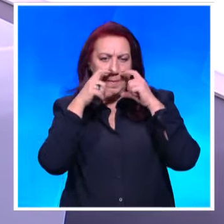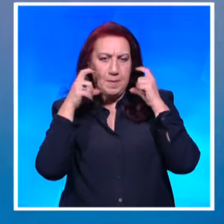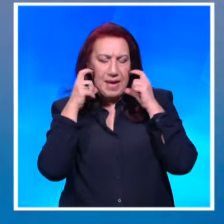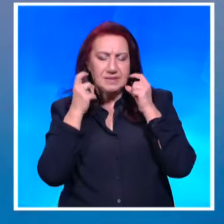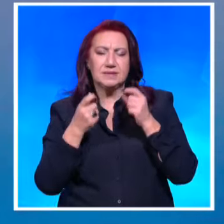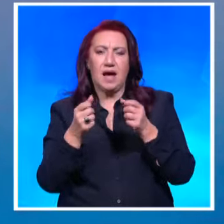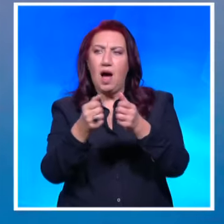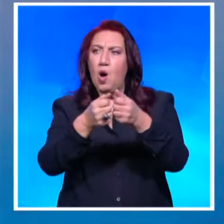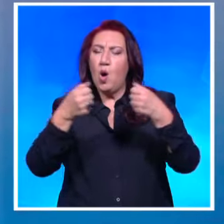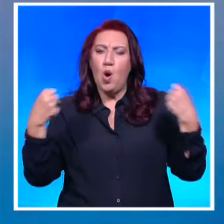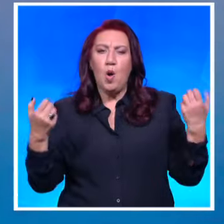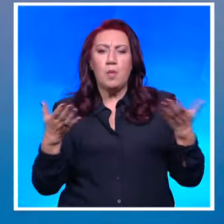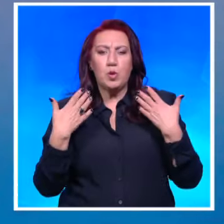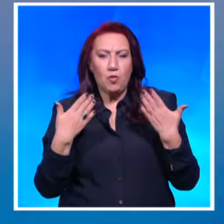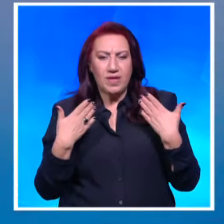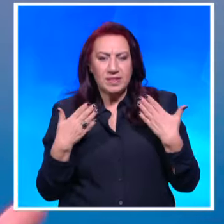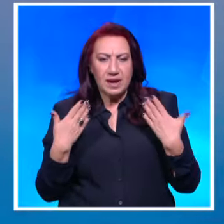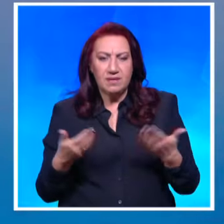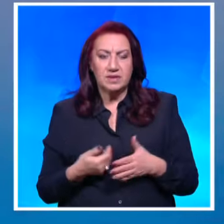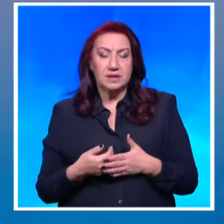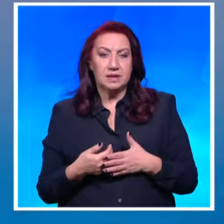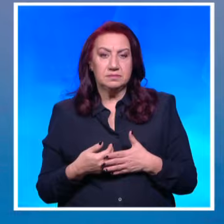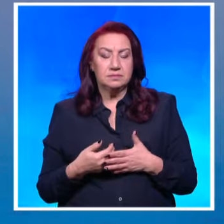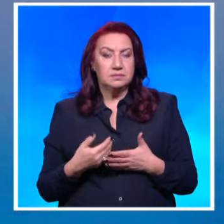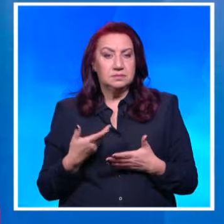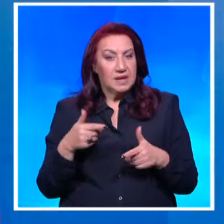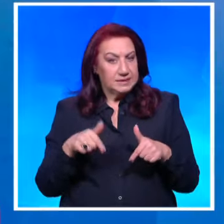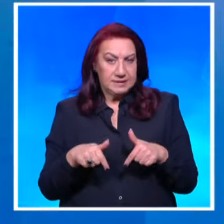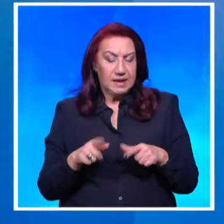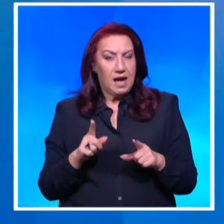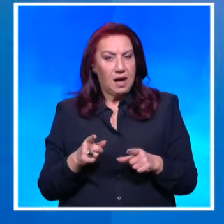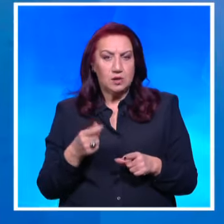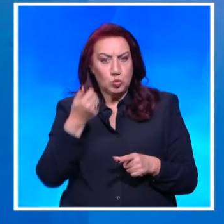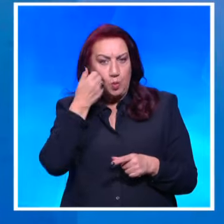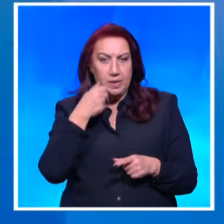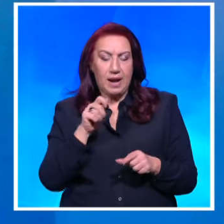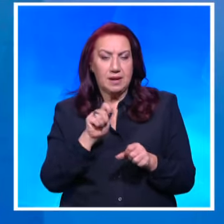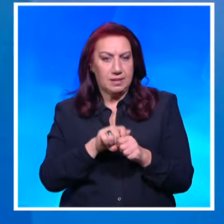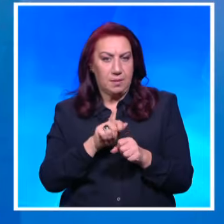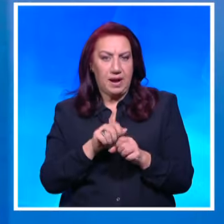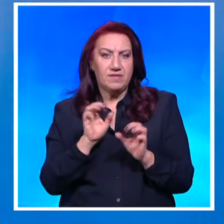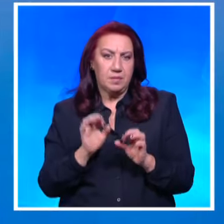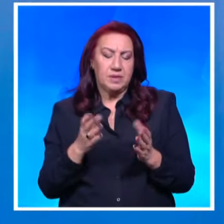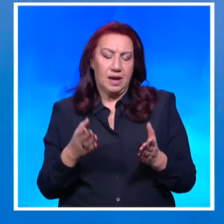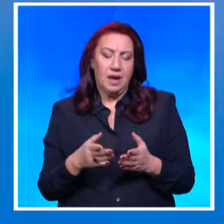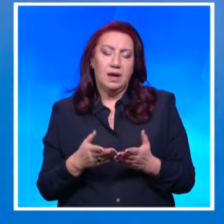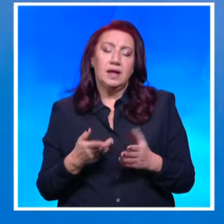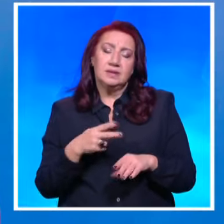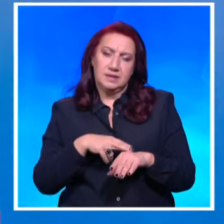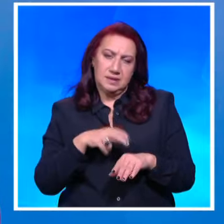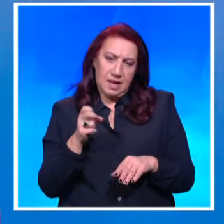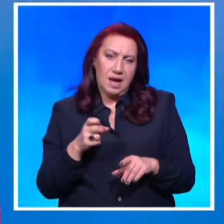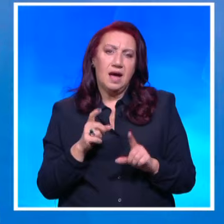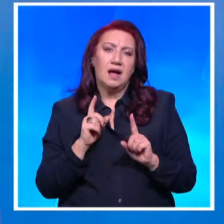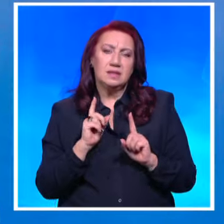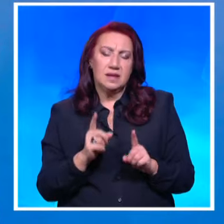и така нататък. Доколко работещи са тези мерки в тези нови условия? Значи, те винаги са работили. Въпросът е, че трябва да ги